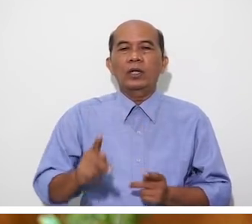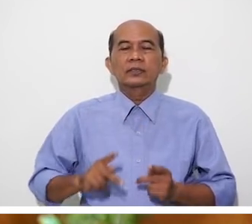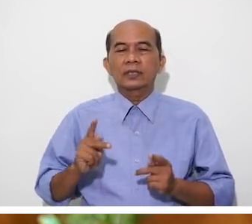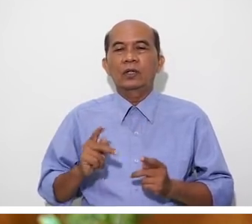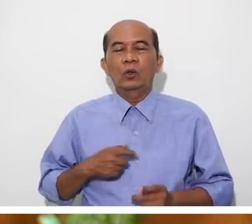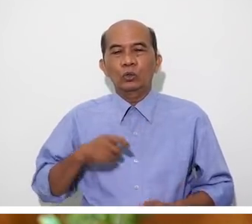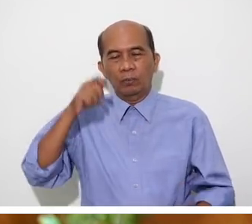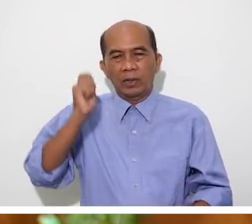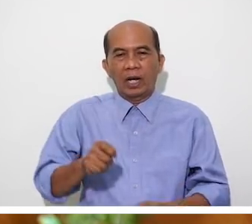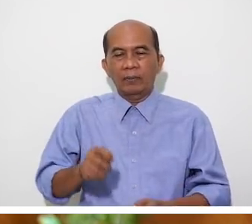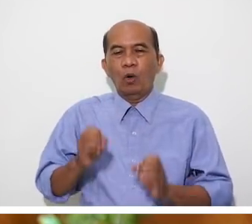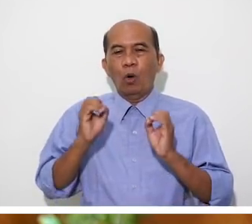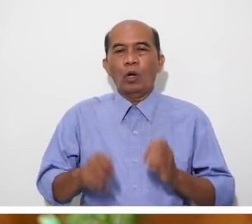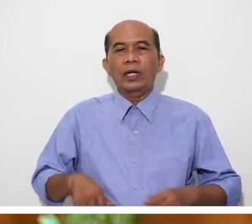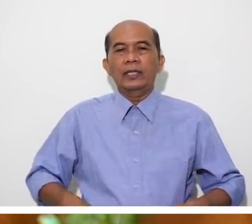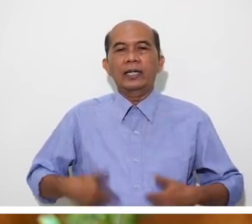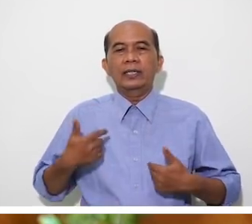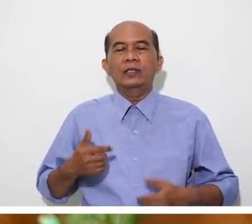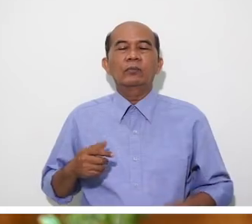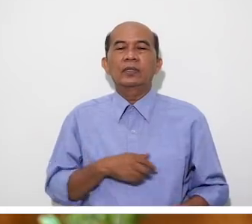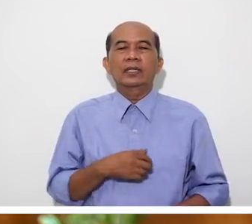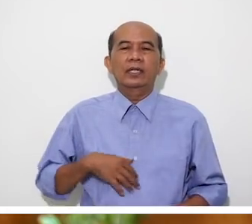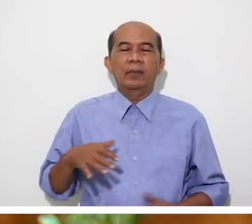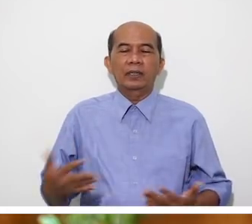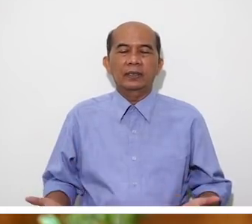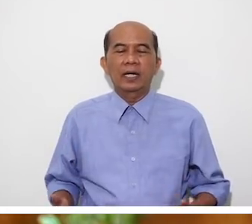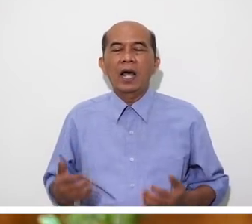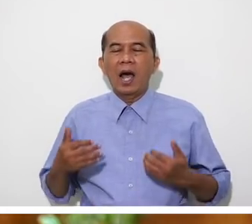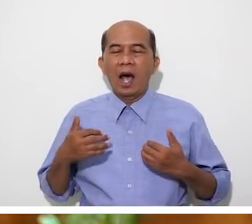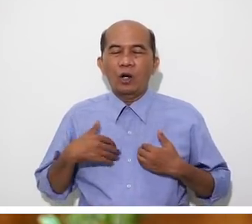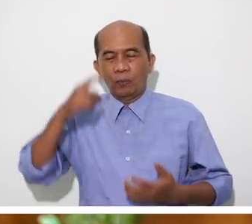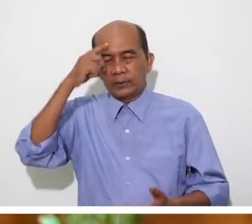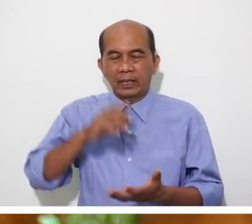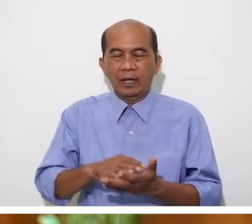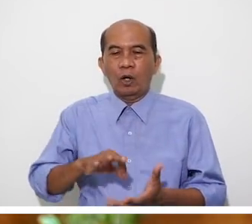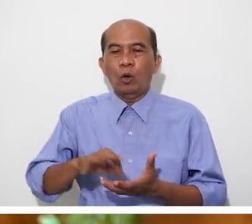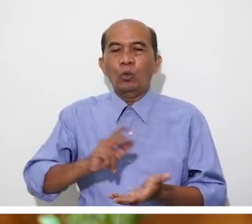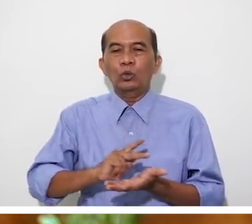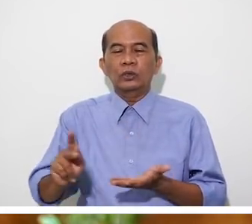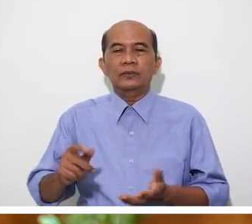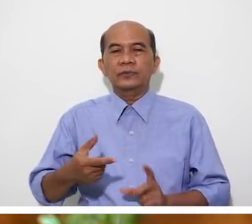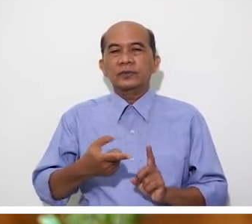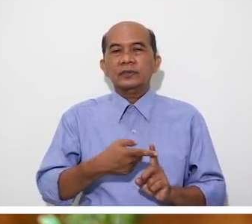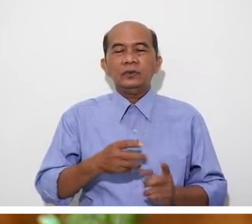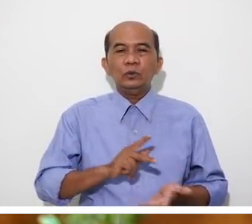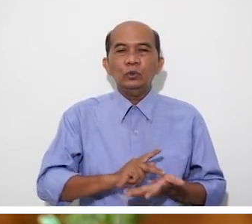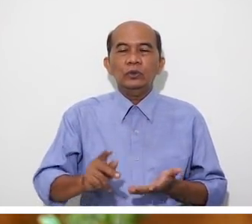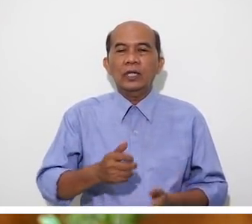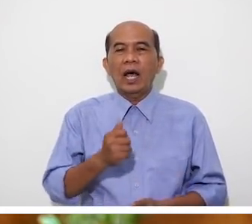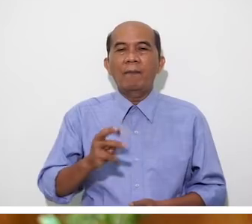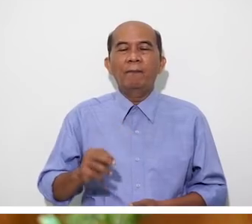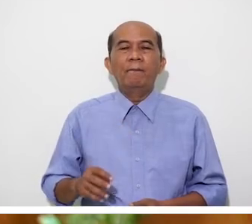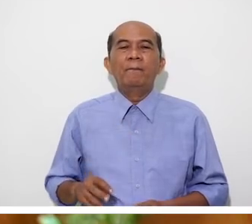untuk menghakimi orang yang hidup dan orang yang mati. Aku percaya kepada Roh Kudus, Gereja yang kudus dan am,